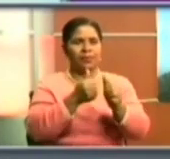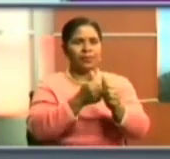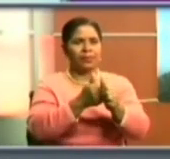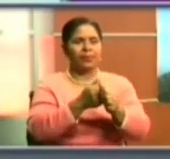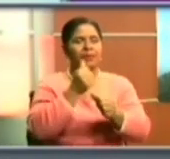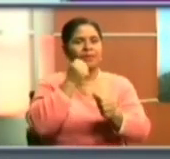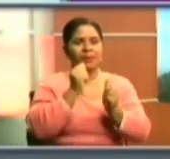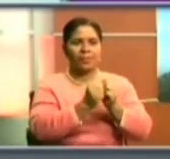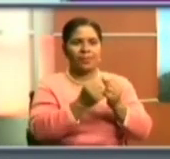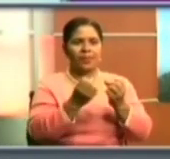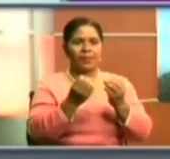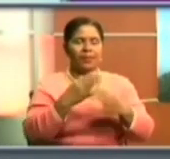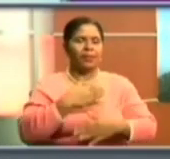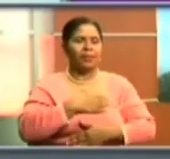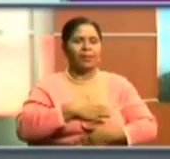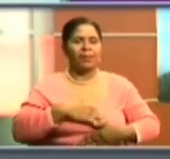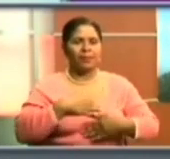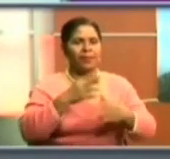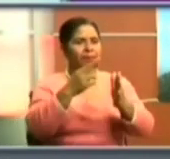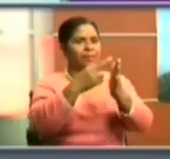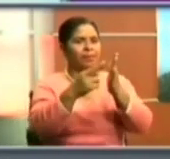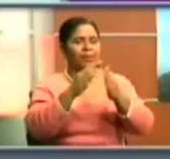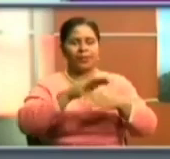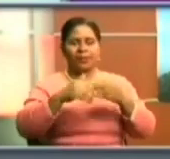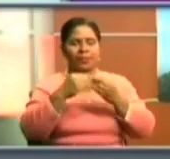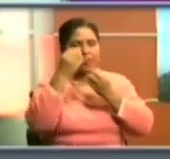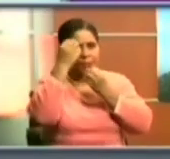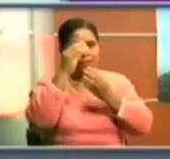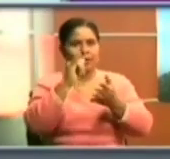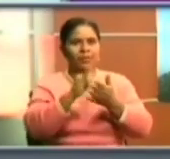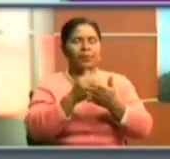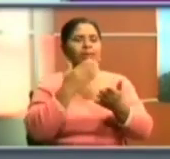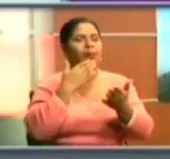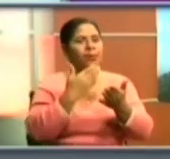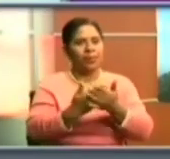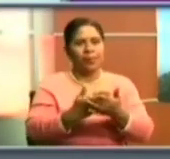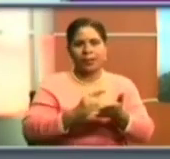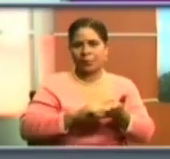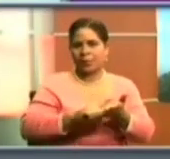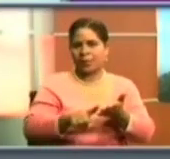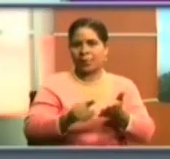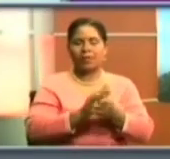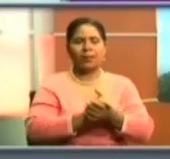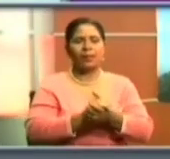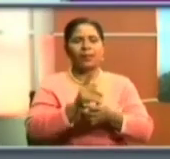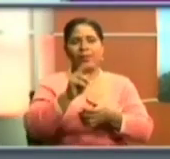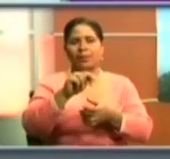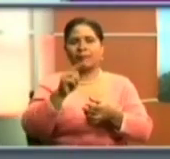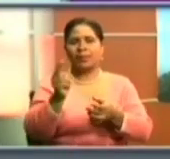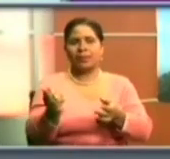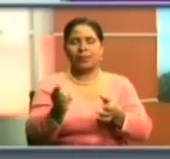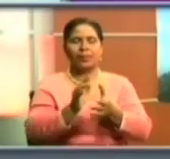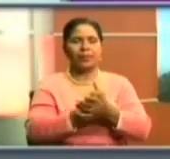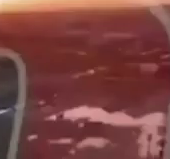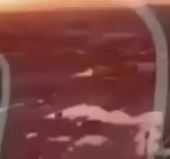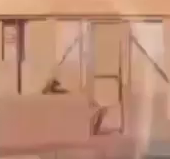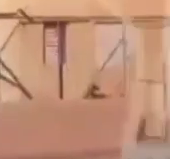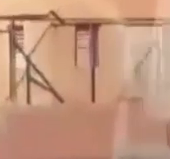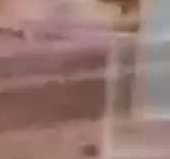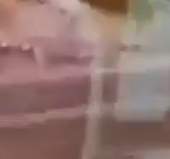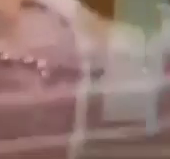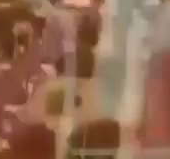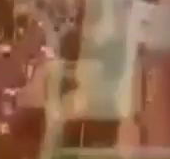Edline Laos, c'est pour un pile plaisir. Présentons toutes informations sérieuses. Nous souhaitons passer une bonne semaine sous Télévision nationale d'Haïti.